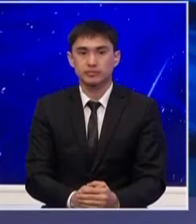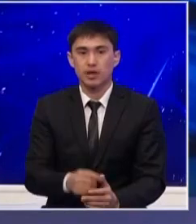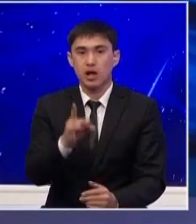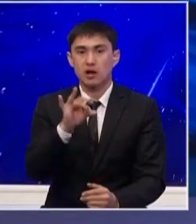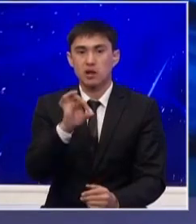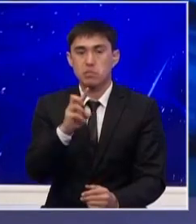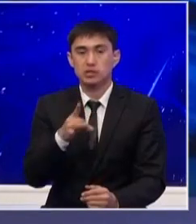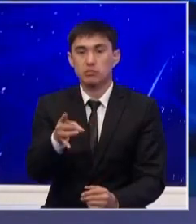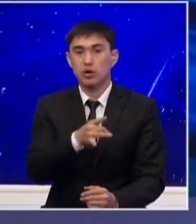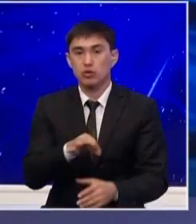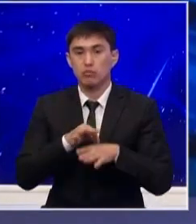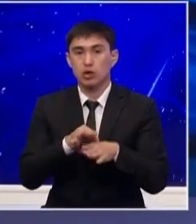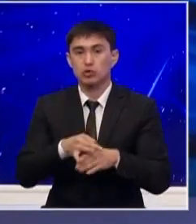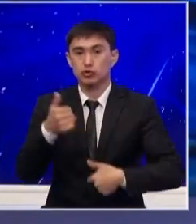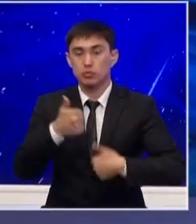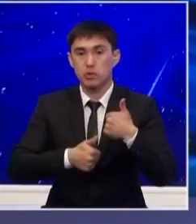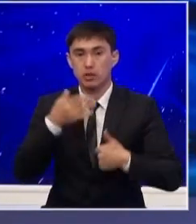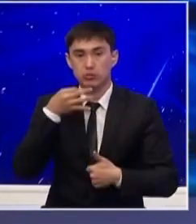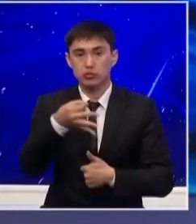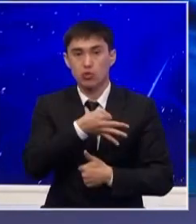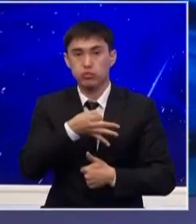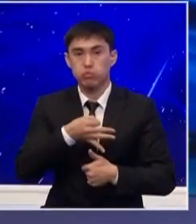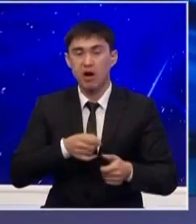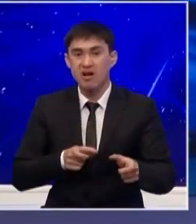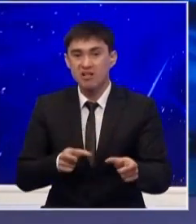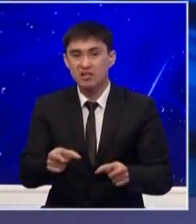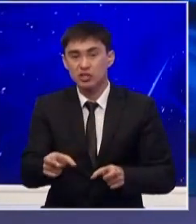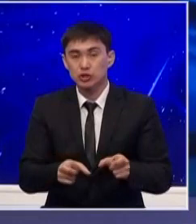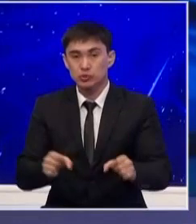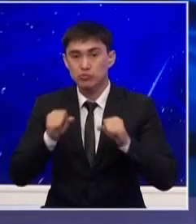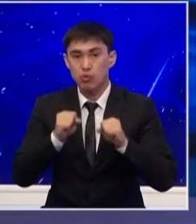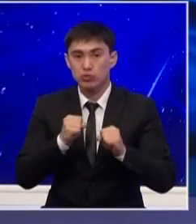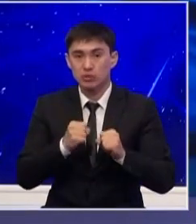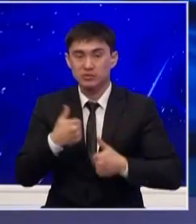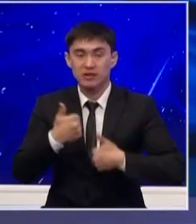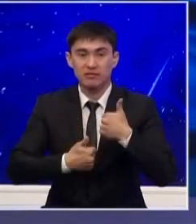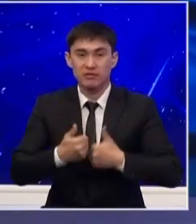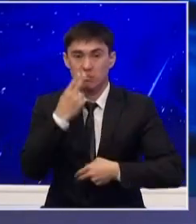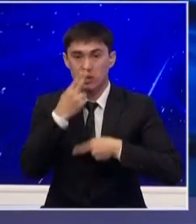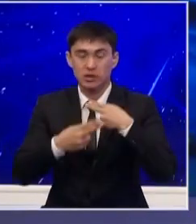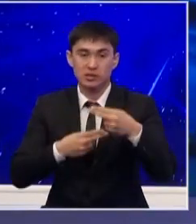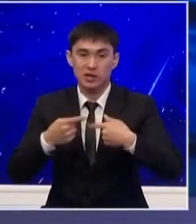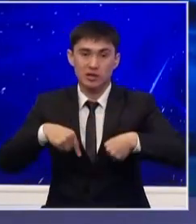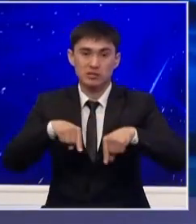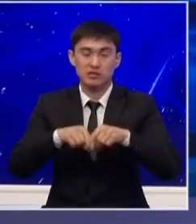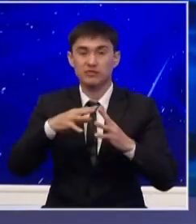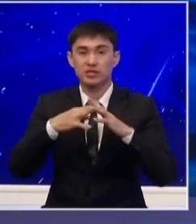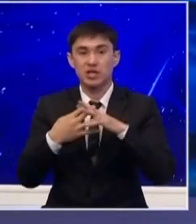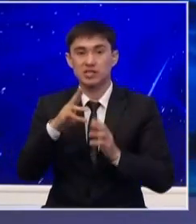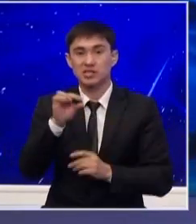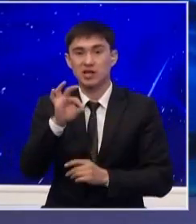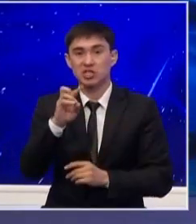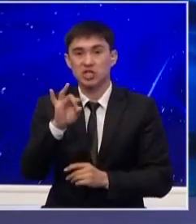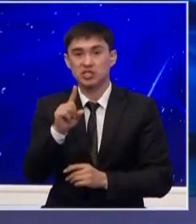В Раймбекском районе прошел чемпионат Алматинской области по лыжным видам спорта. Соревнования по традиции организовали в селе